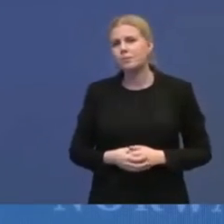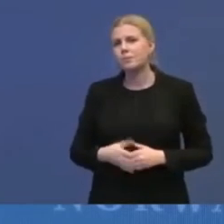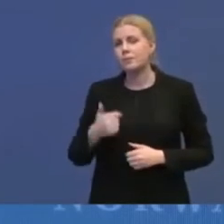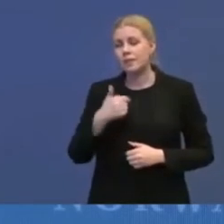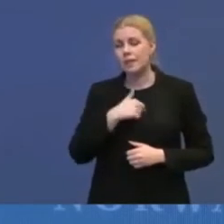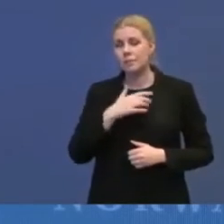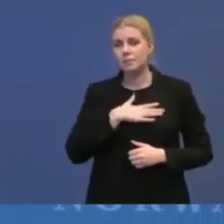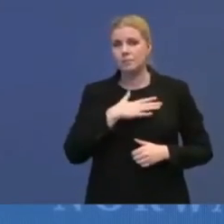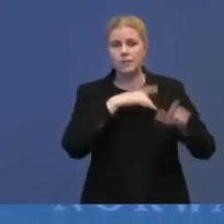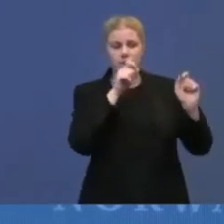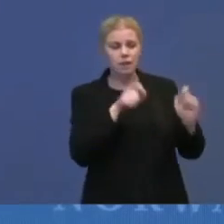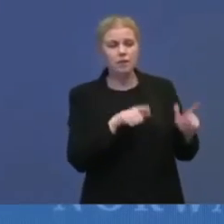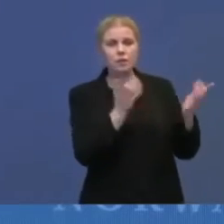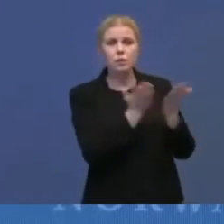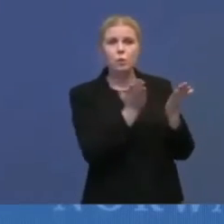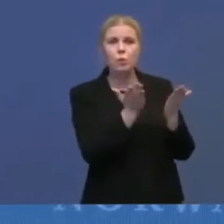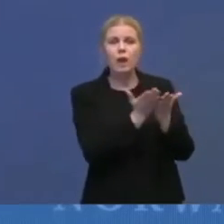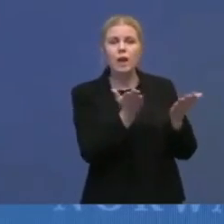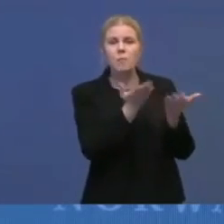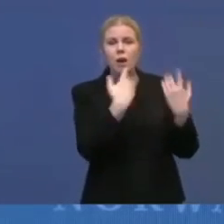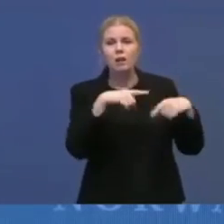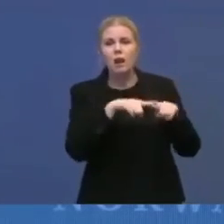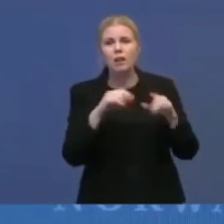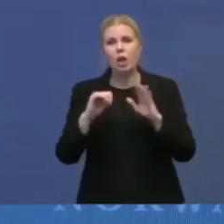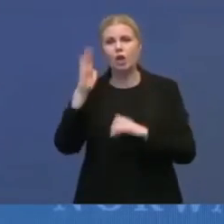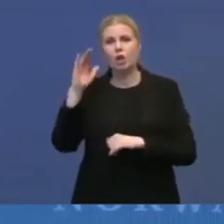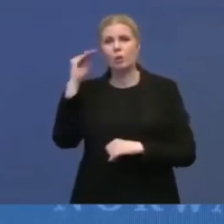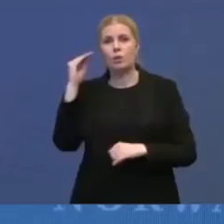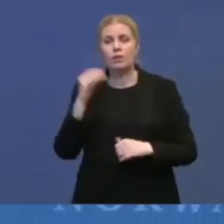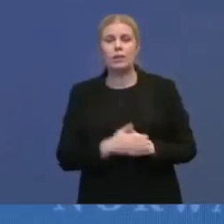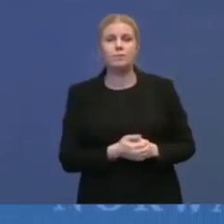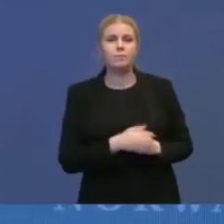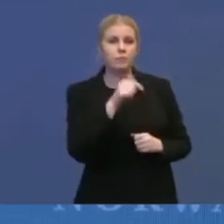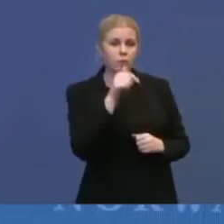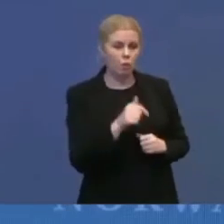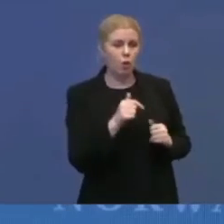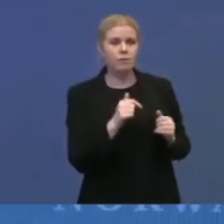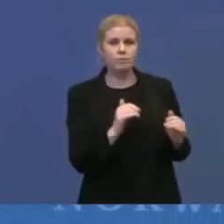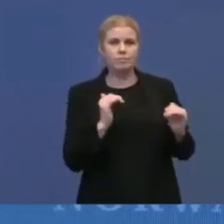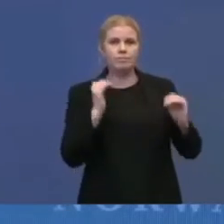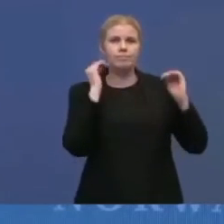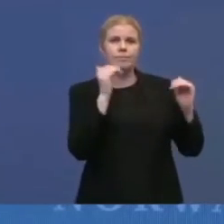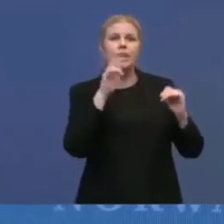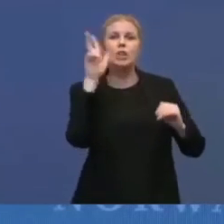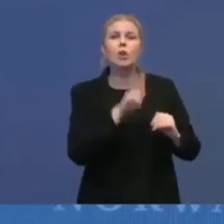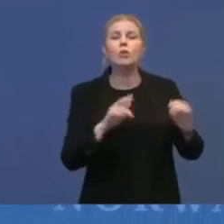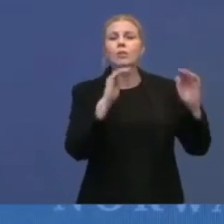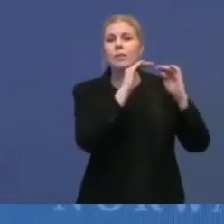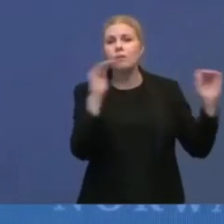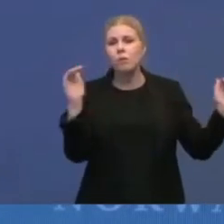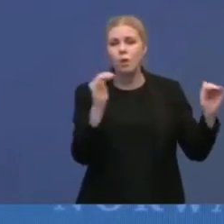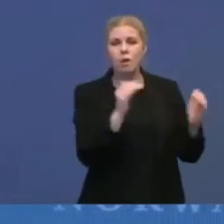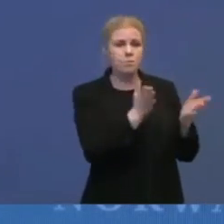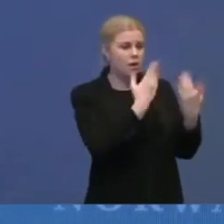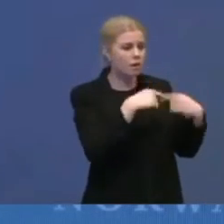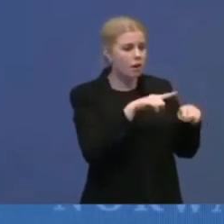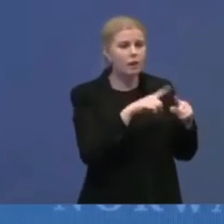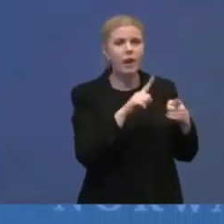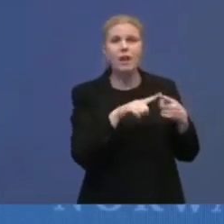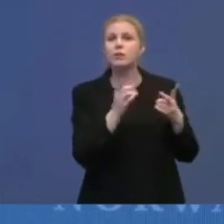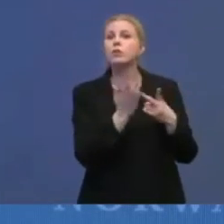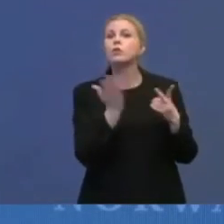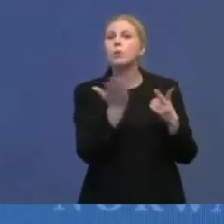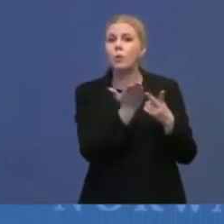Anka bilabo isku lada xadda noo yinka yata aali intasare. Waxaannu haddda xadda noo yinka yaskulada uggud bayna hearka